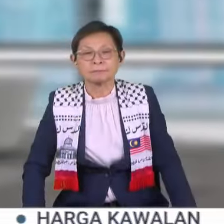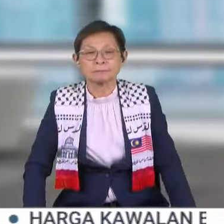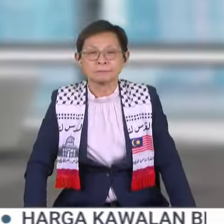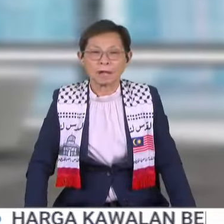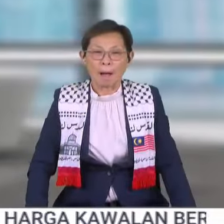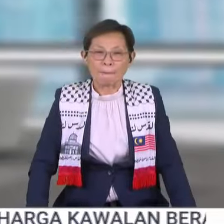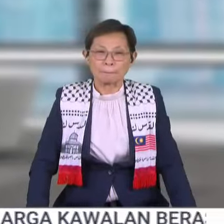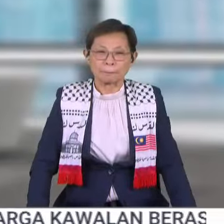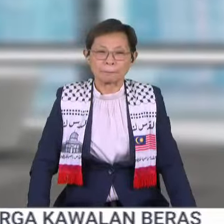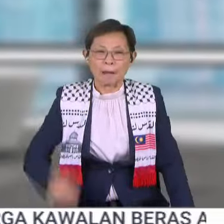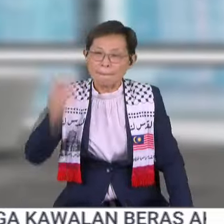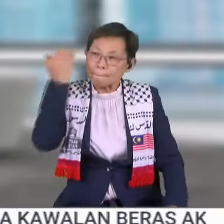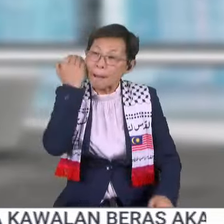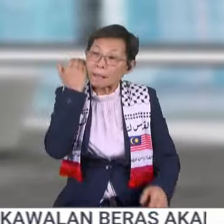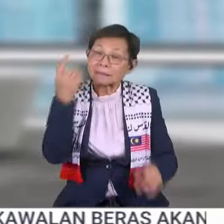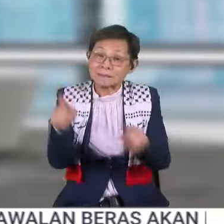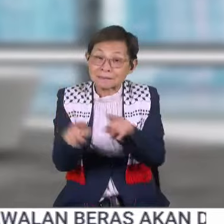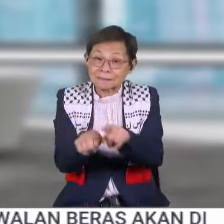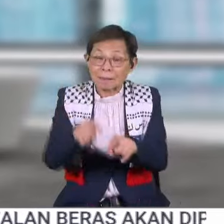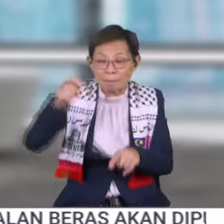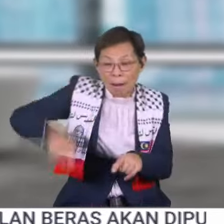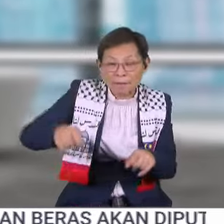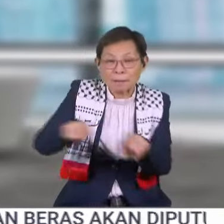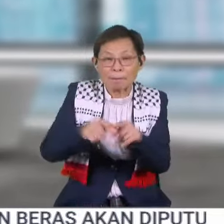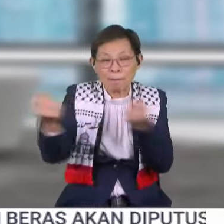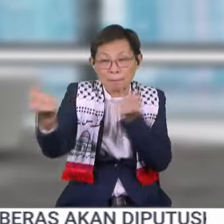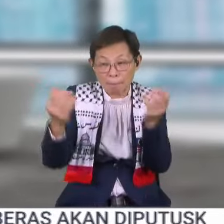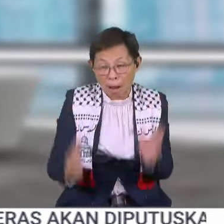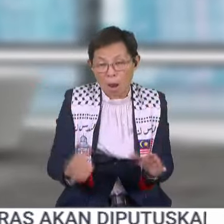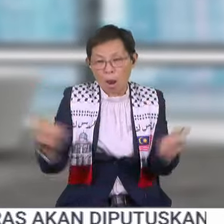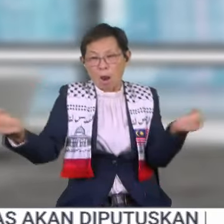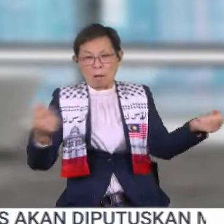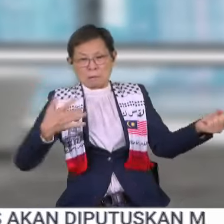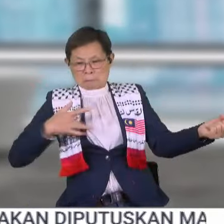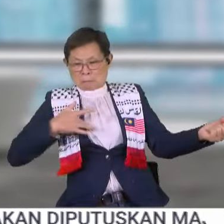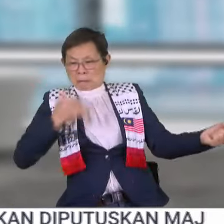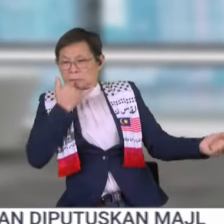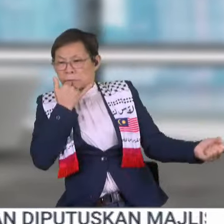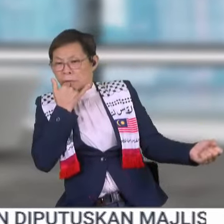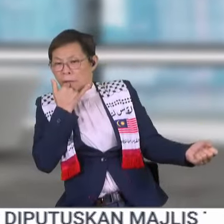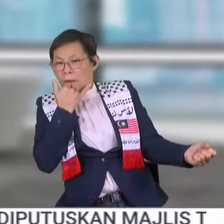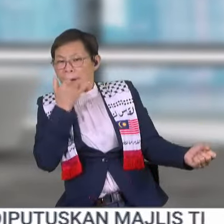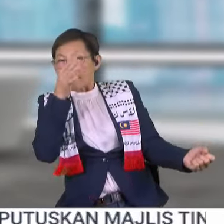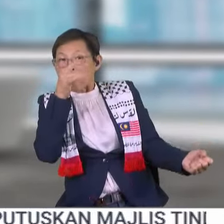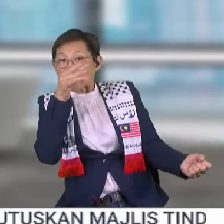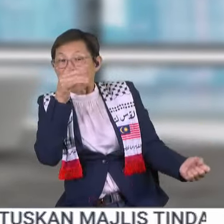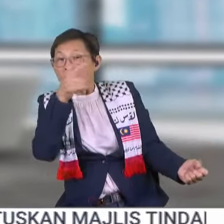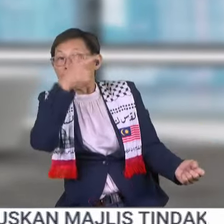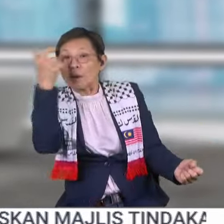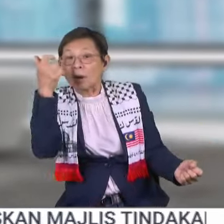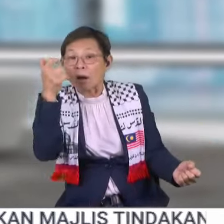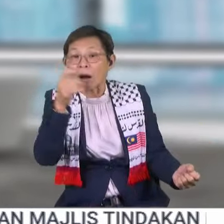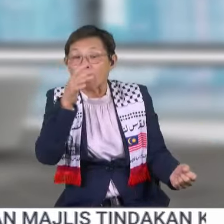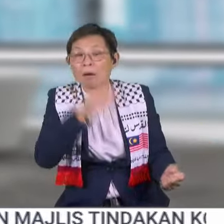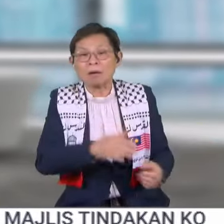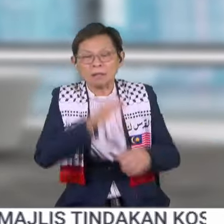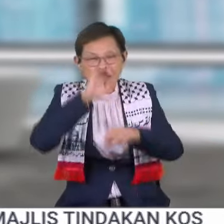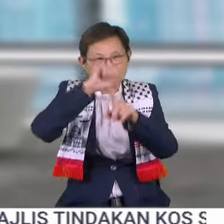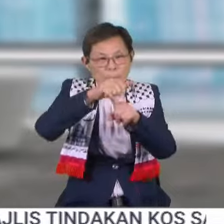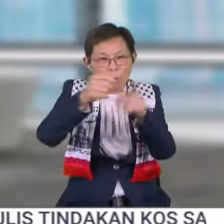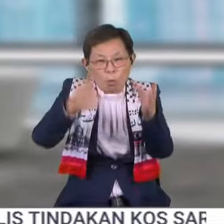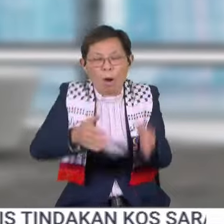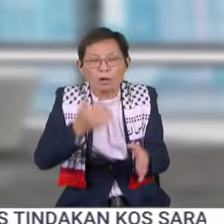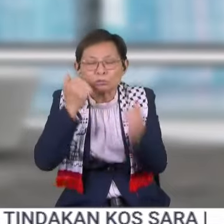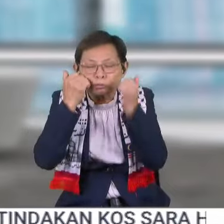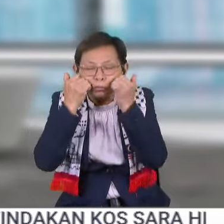selesai di Mahkamah sama seorang pemandu Lori mengaku tidak bersalah di Mahkamah sesyen air keruh atas pertuduhan menipu warga emas